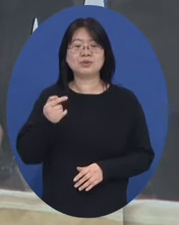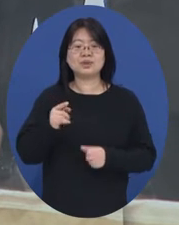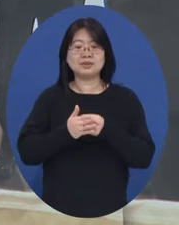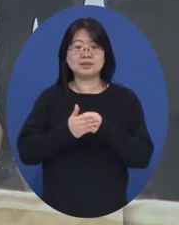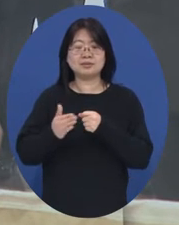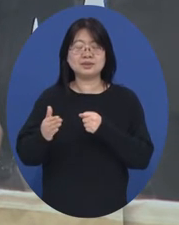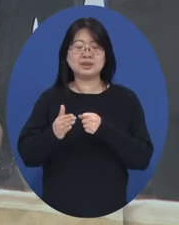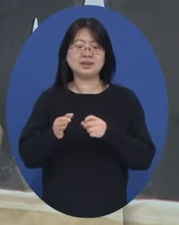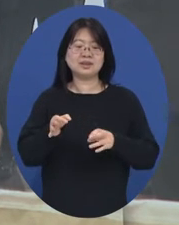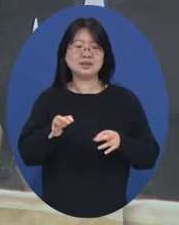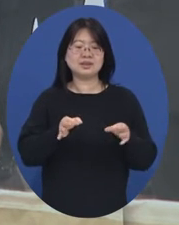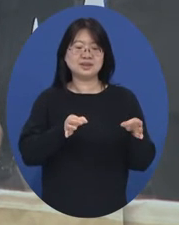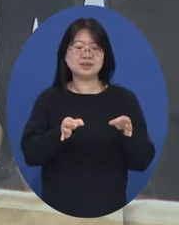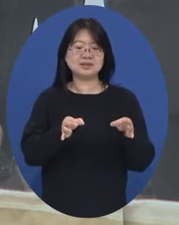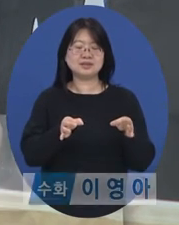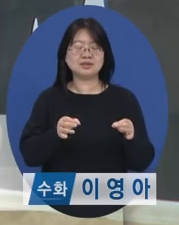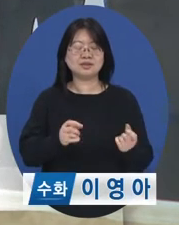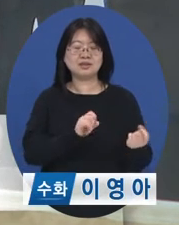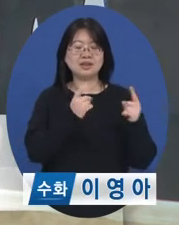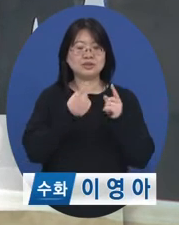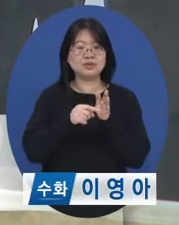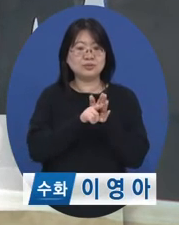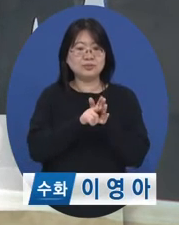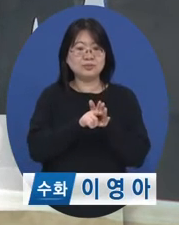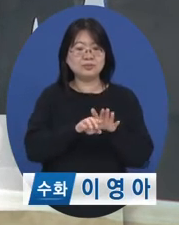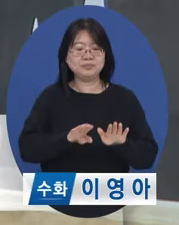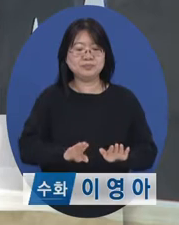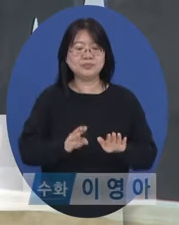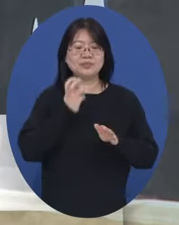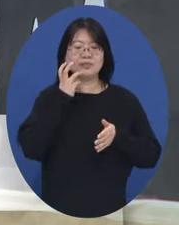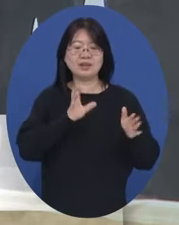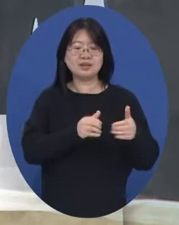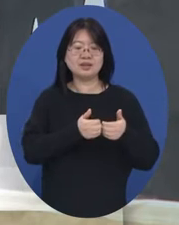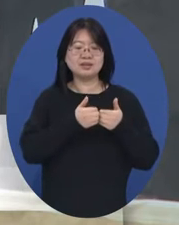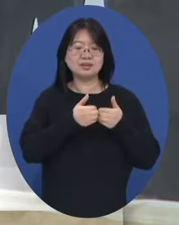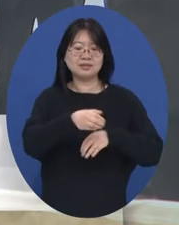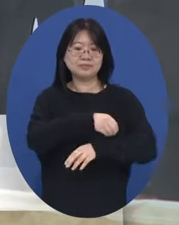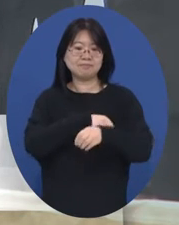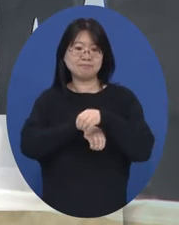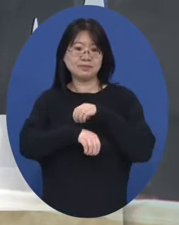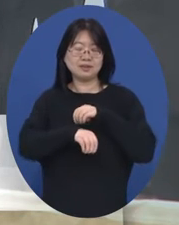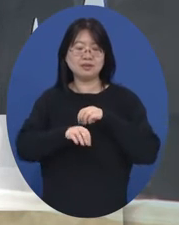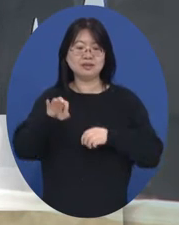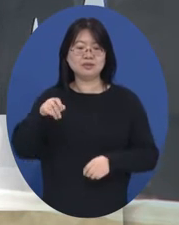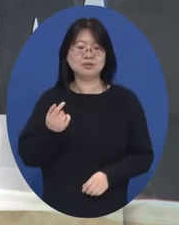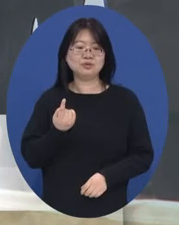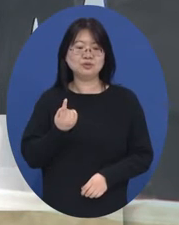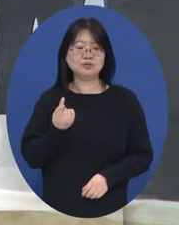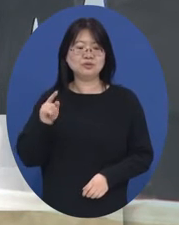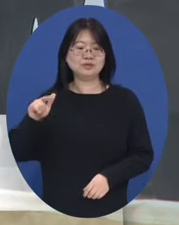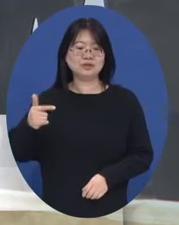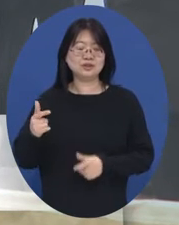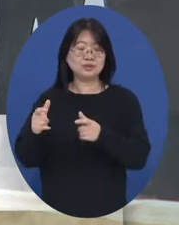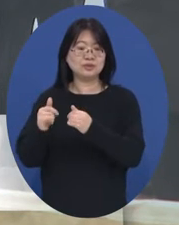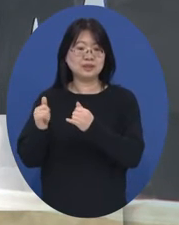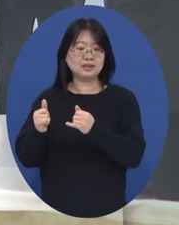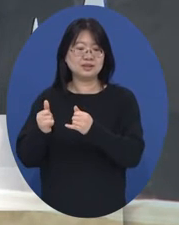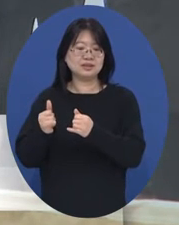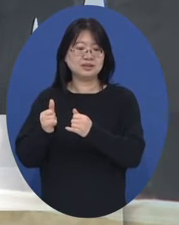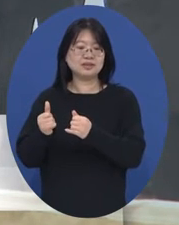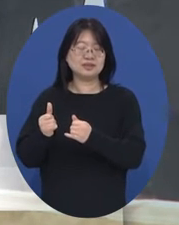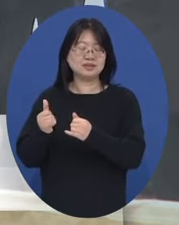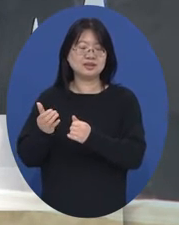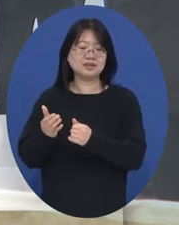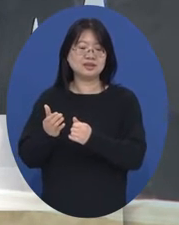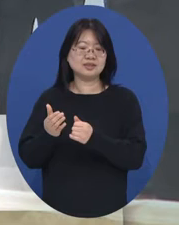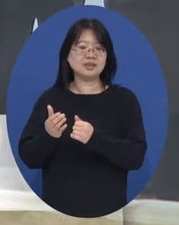코로나19로 침체된 지역 경제를 살리기 위해 경기도의회가 발벗고 나섰습니다. 우한 교민을 수용한 이천 지역 농산물